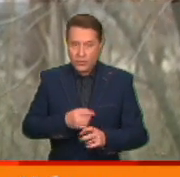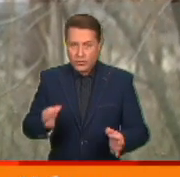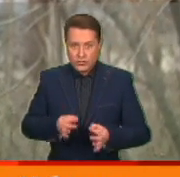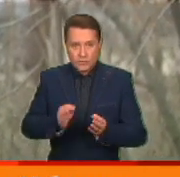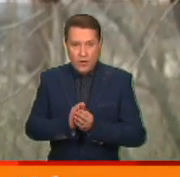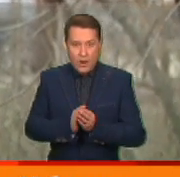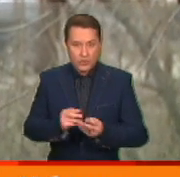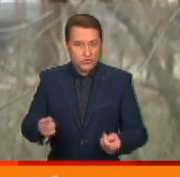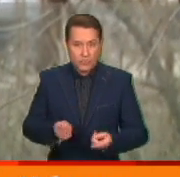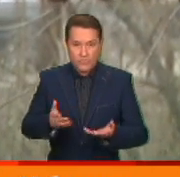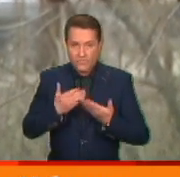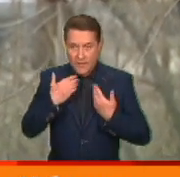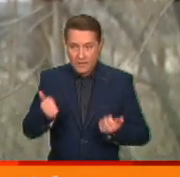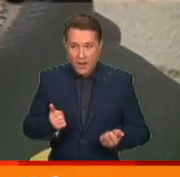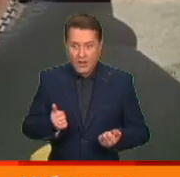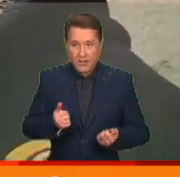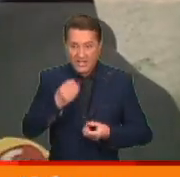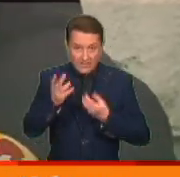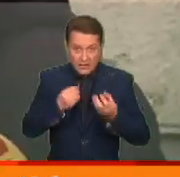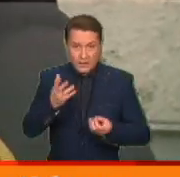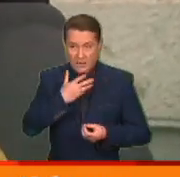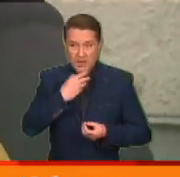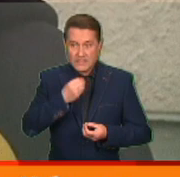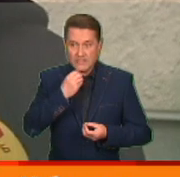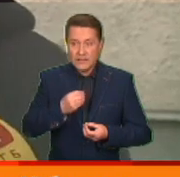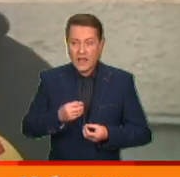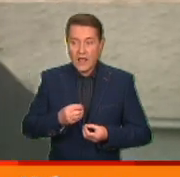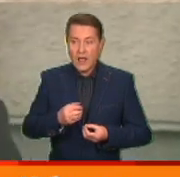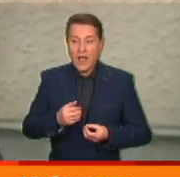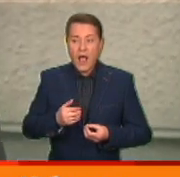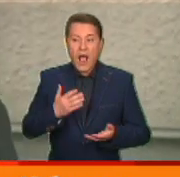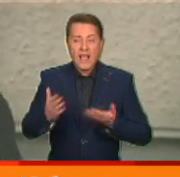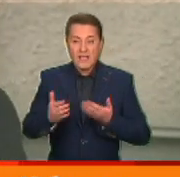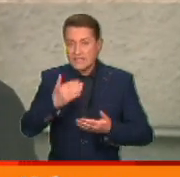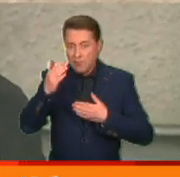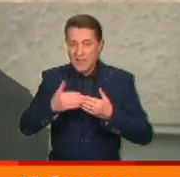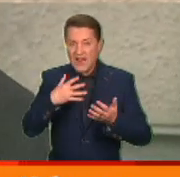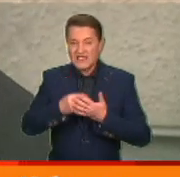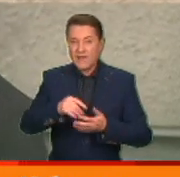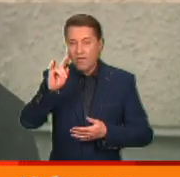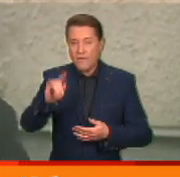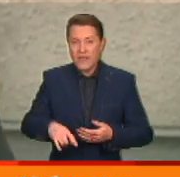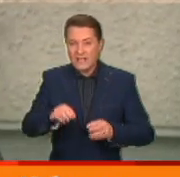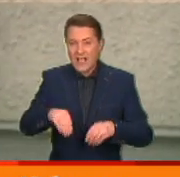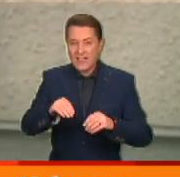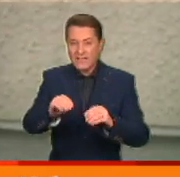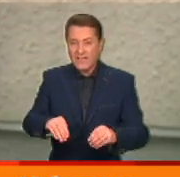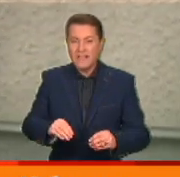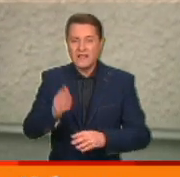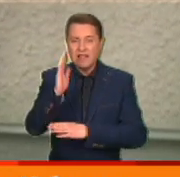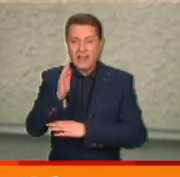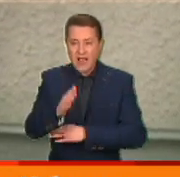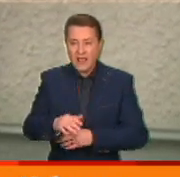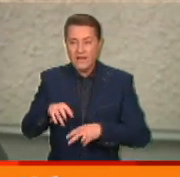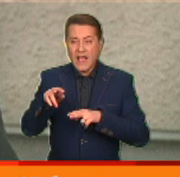щось, навіть тої квіточки, що несе продавати є, чи як? А як ти облагоражуєш біля свого вікна, садиш квіти добрі, файні дерева, ти